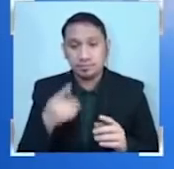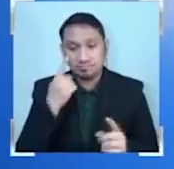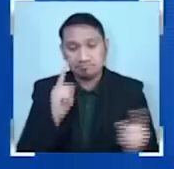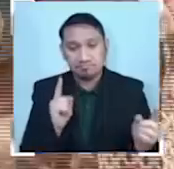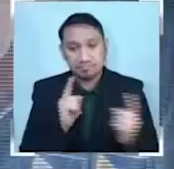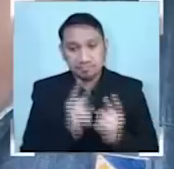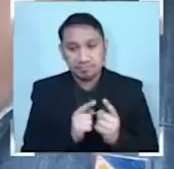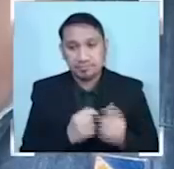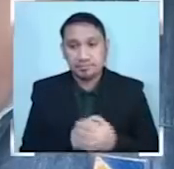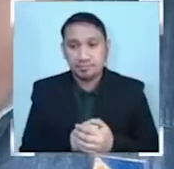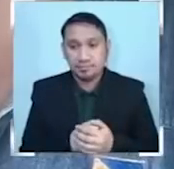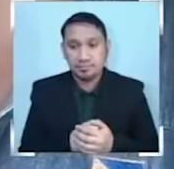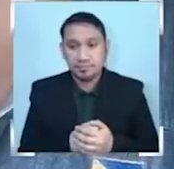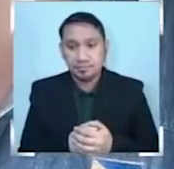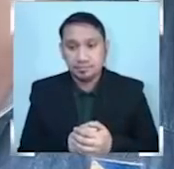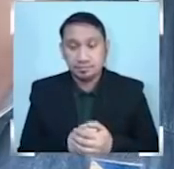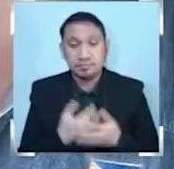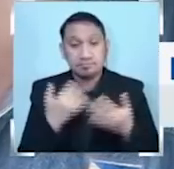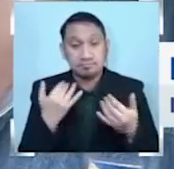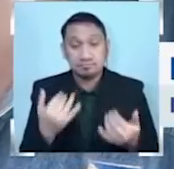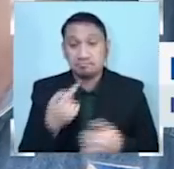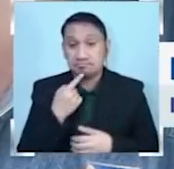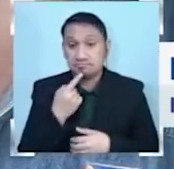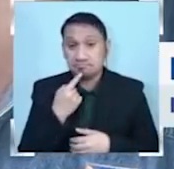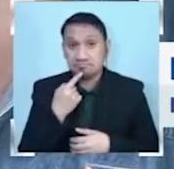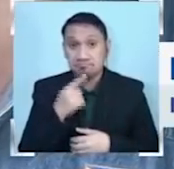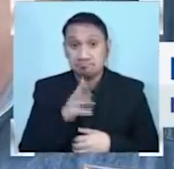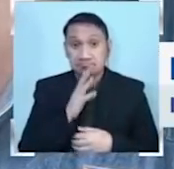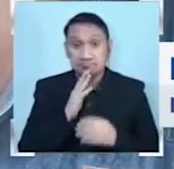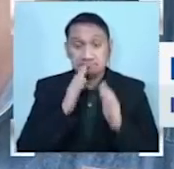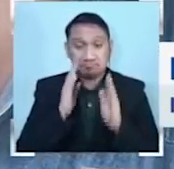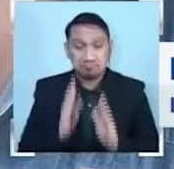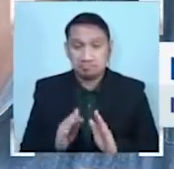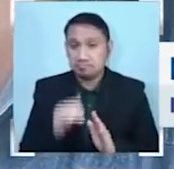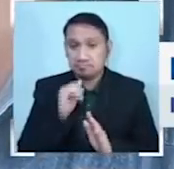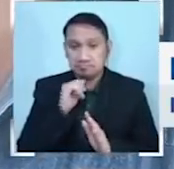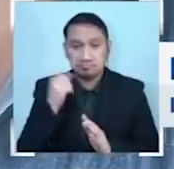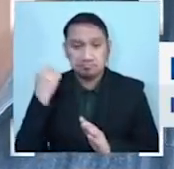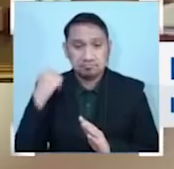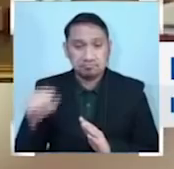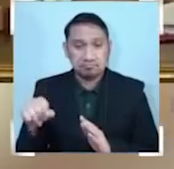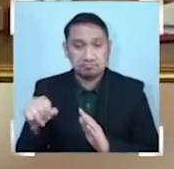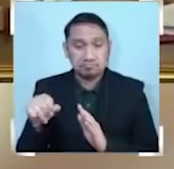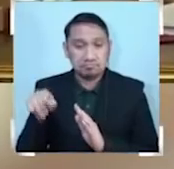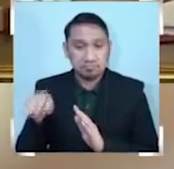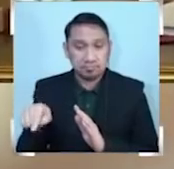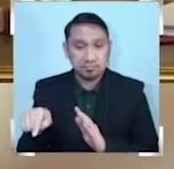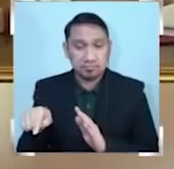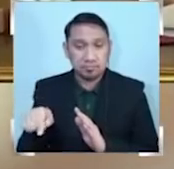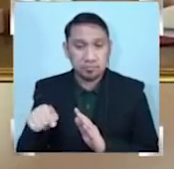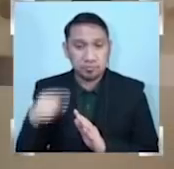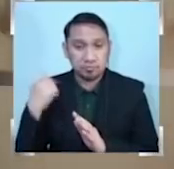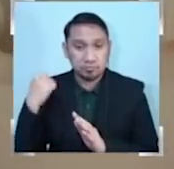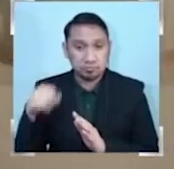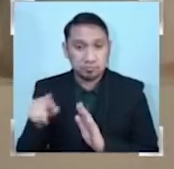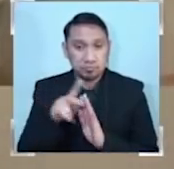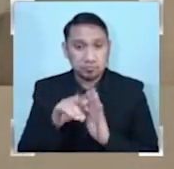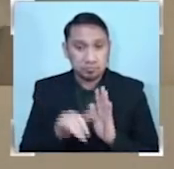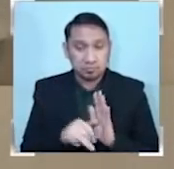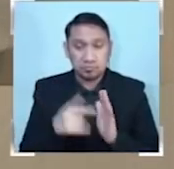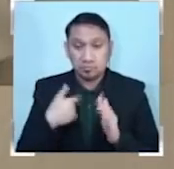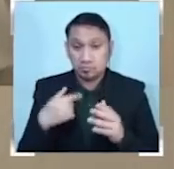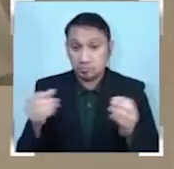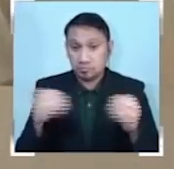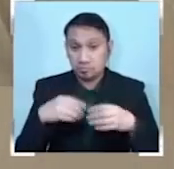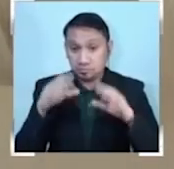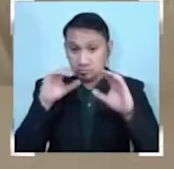COVID case. Iginita man ni Nograles na hindi labag sa quarantine protocol ang check-up ng Pangulo. Siniguro rin ang palasyo ng patuloy na nagtatrabaho